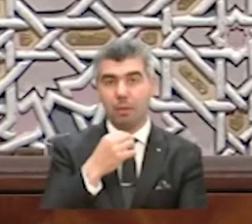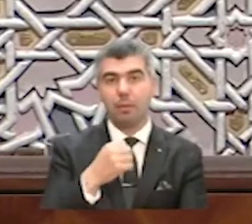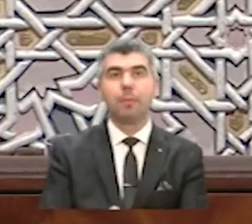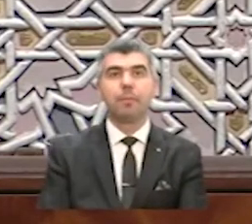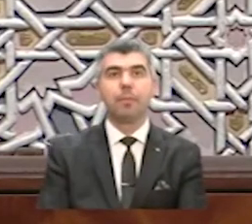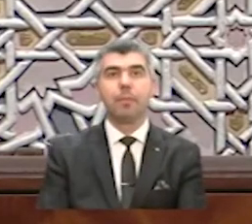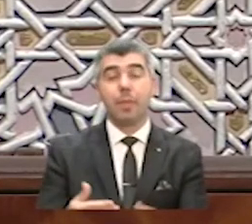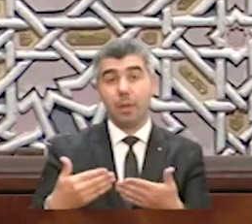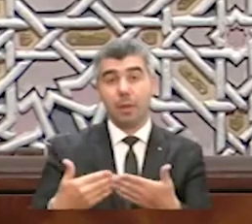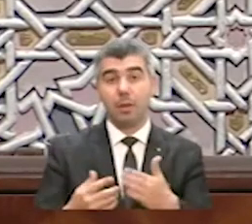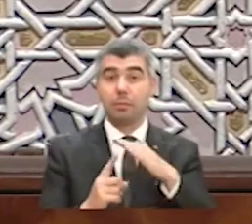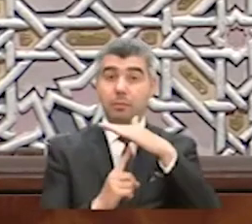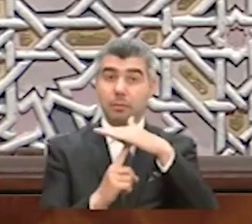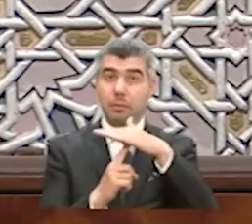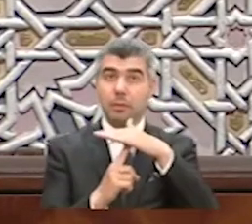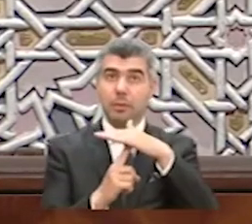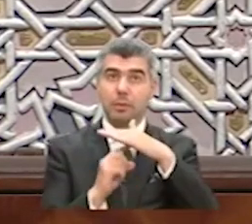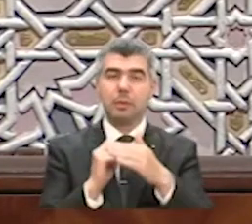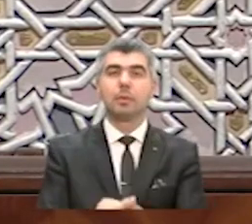السيد رئيس أولا